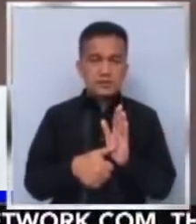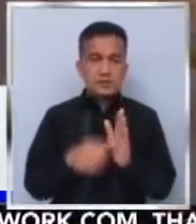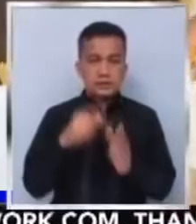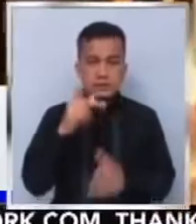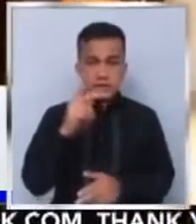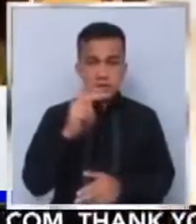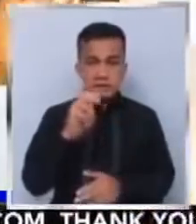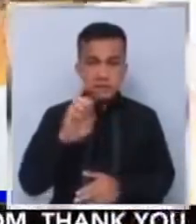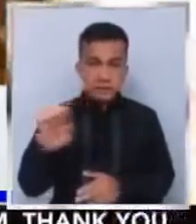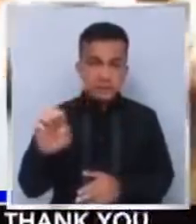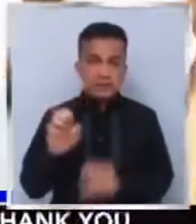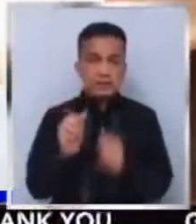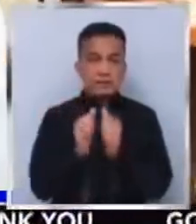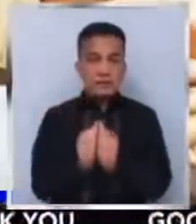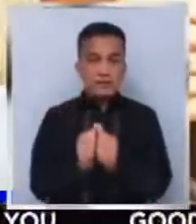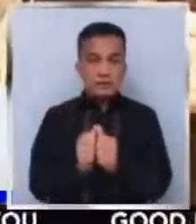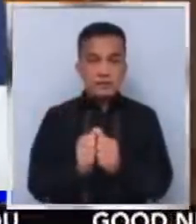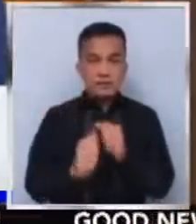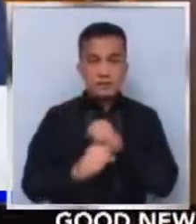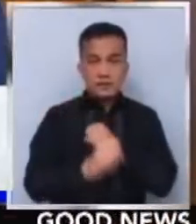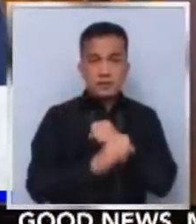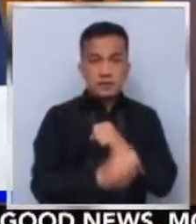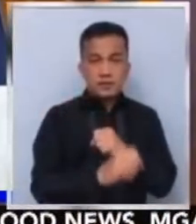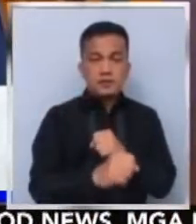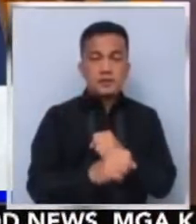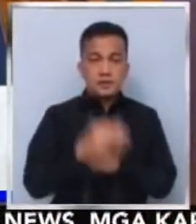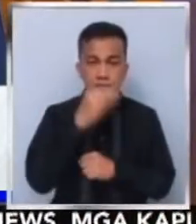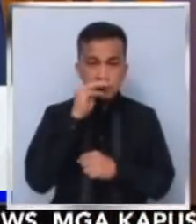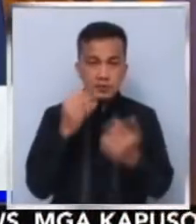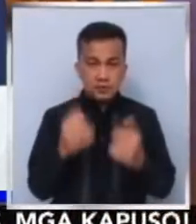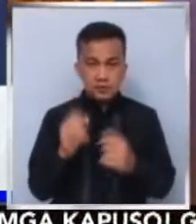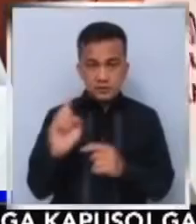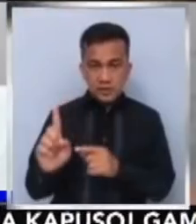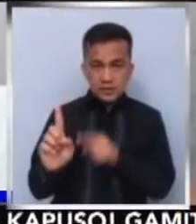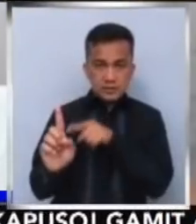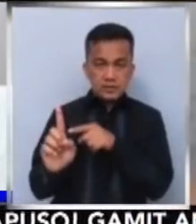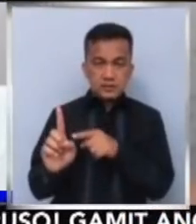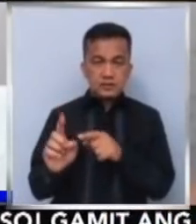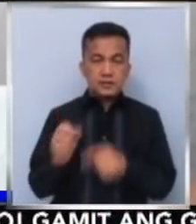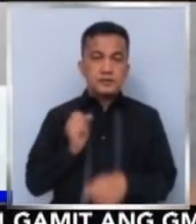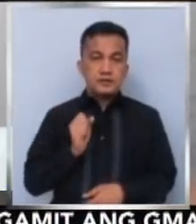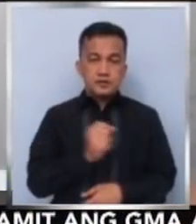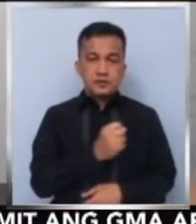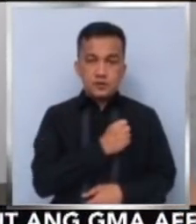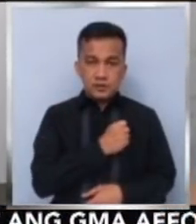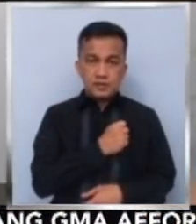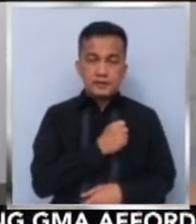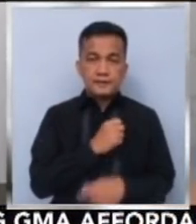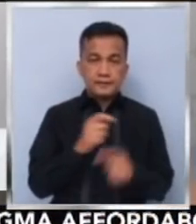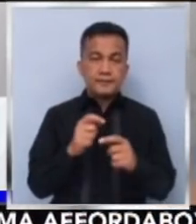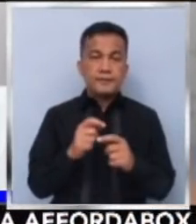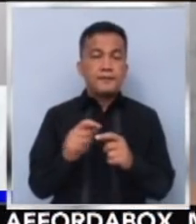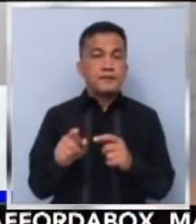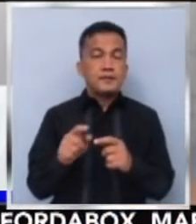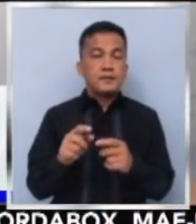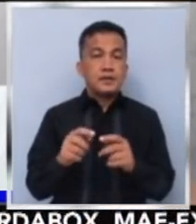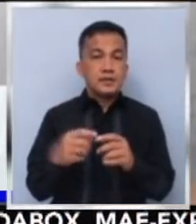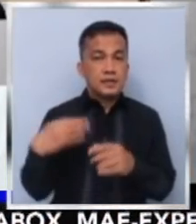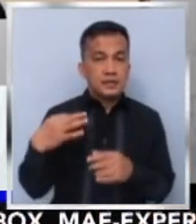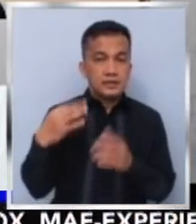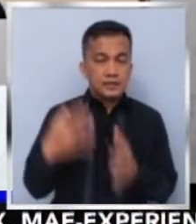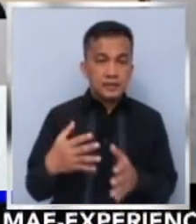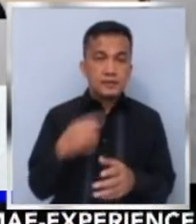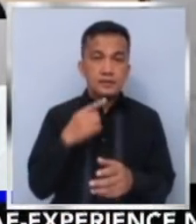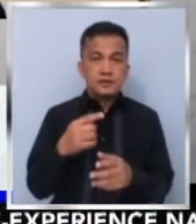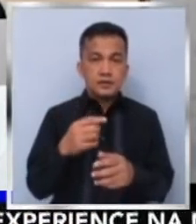sa pangangampanya ni Pacquiao sa Maynila ngayong araw ang isa sa kanilang senatorial candidates. Inilatag din ni Pacquiao ang kanyang plataforma at